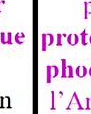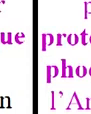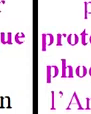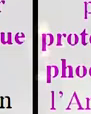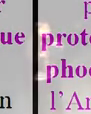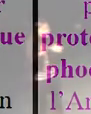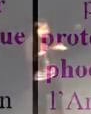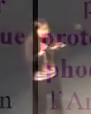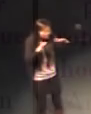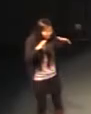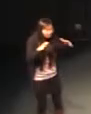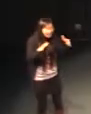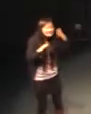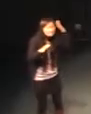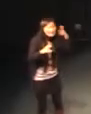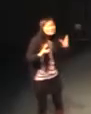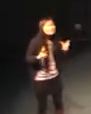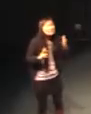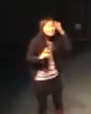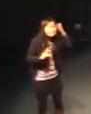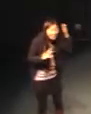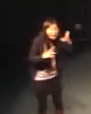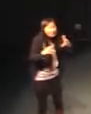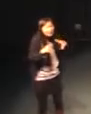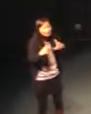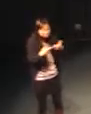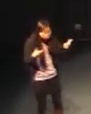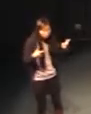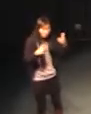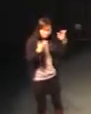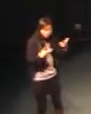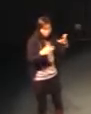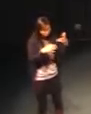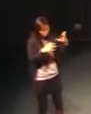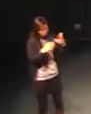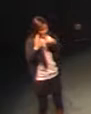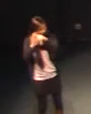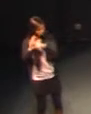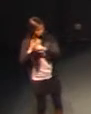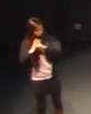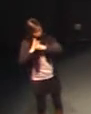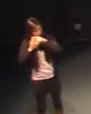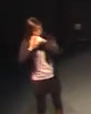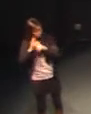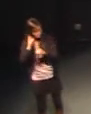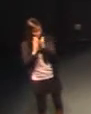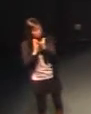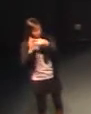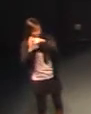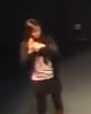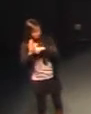petit adapté des nouvelles réglementations avec eux pour particularité c'est